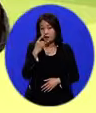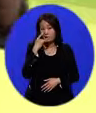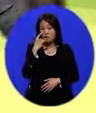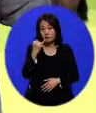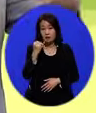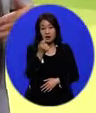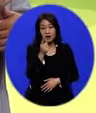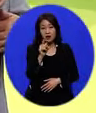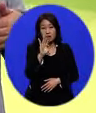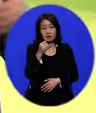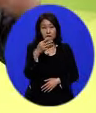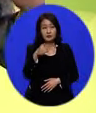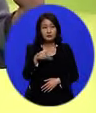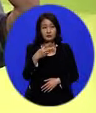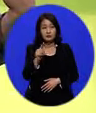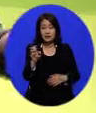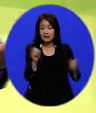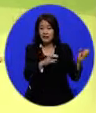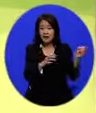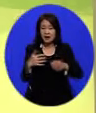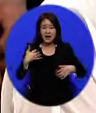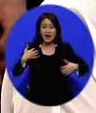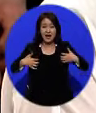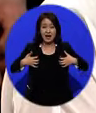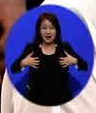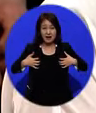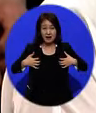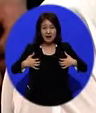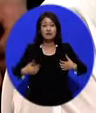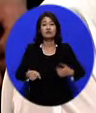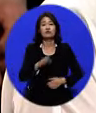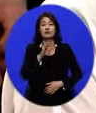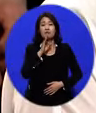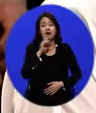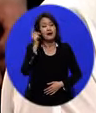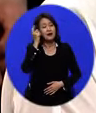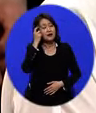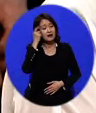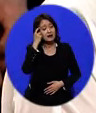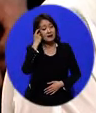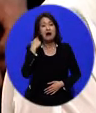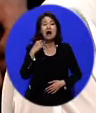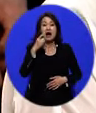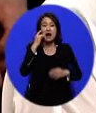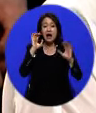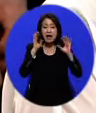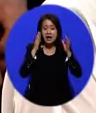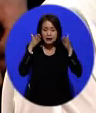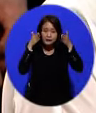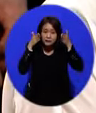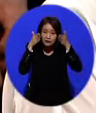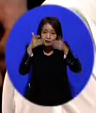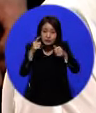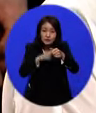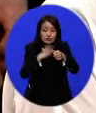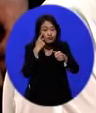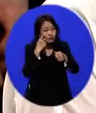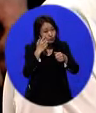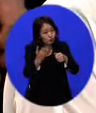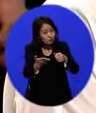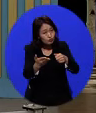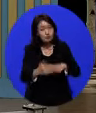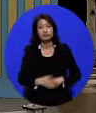엄마랑 하브르타 대화하는 게 정말 즐겁구나라고 생각할 수 있도록 아이가 집중하고 좋아하는 것을 질문을 던지기 시작하는